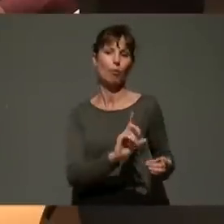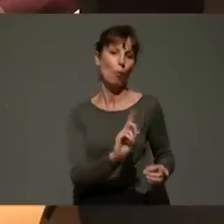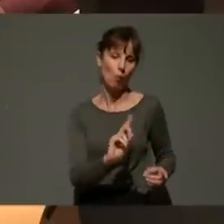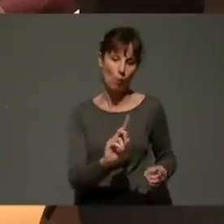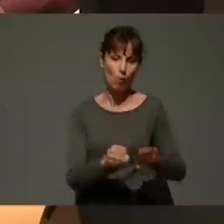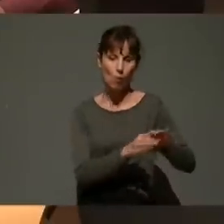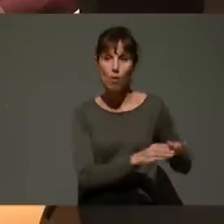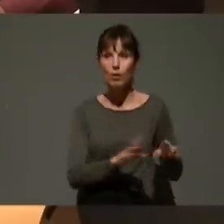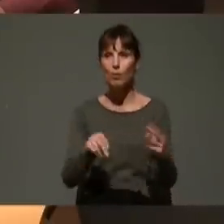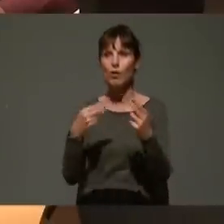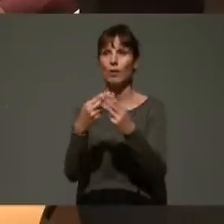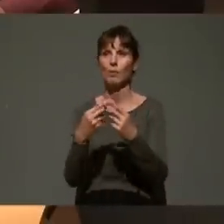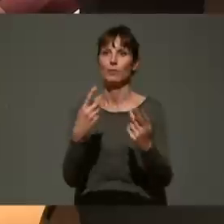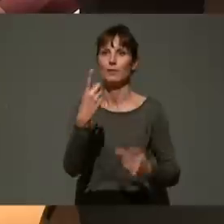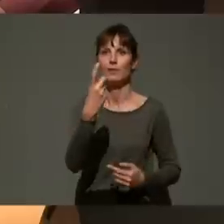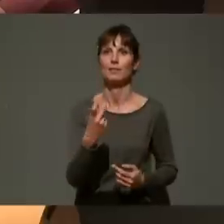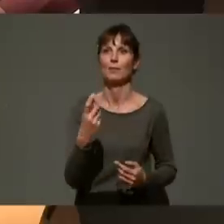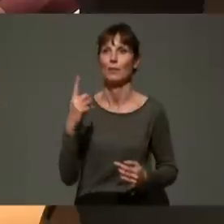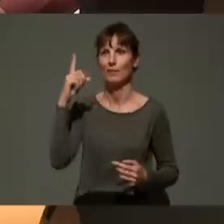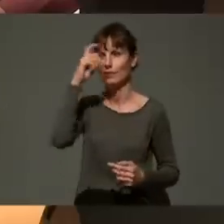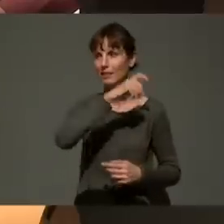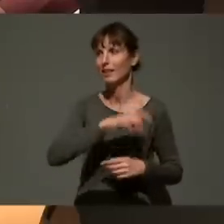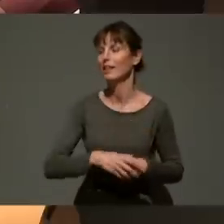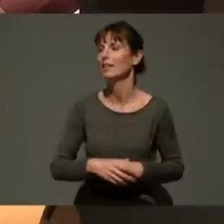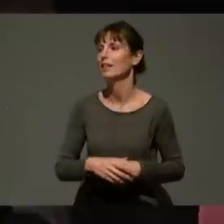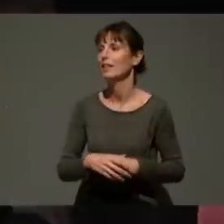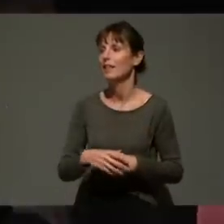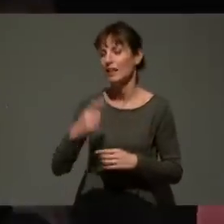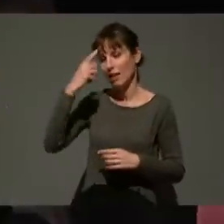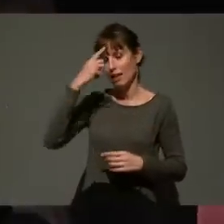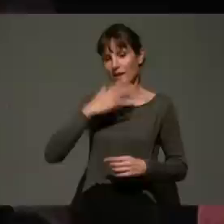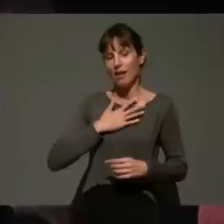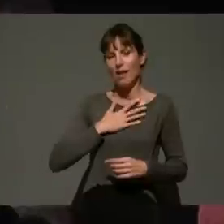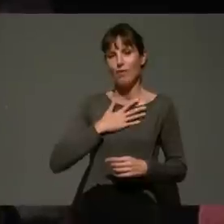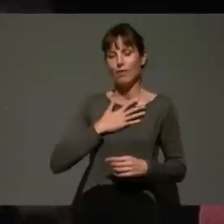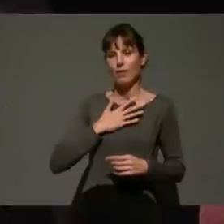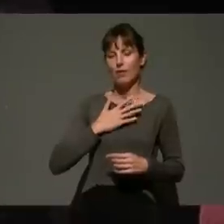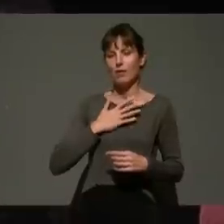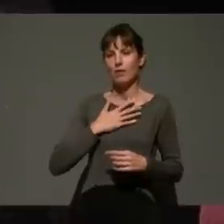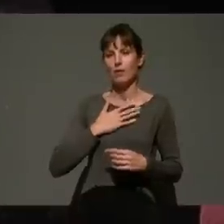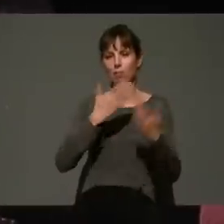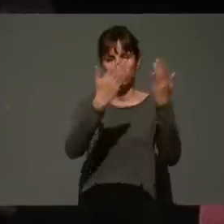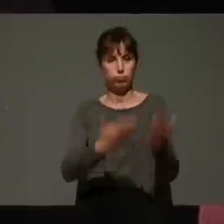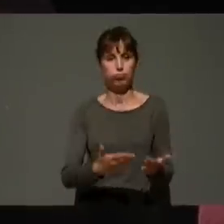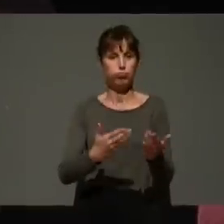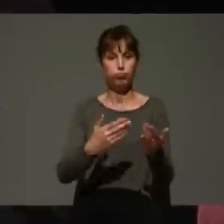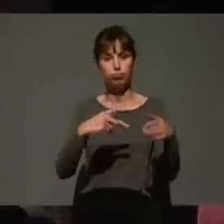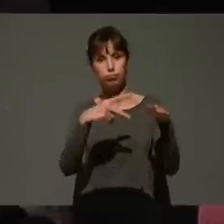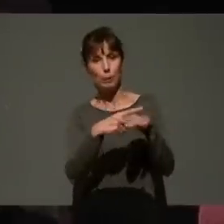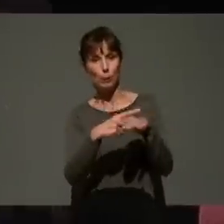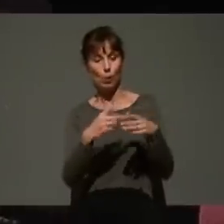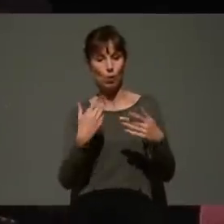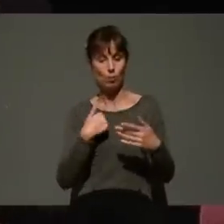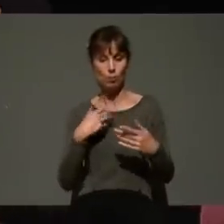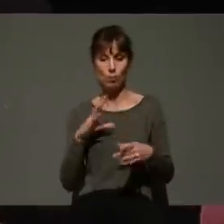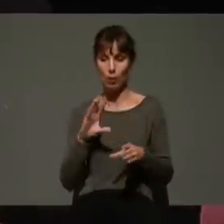Comment répondre à votre question ? Moi, je pense qu'il ne faut pas si on est